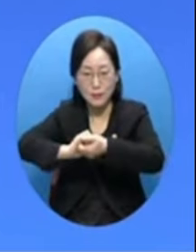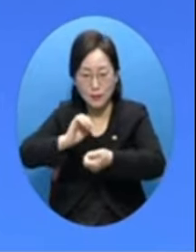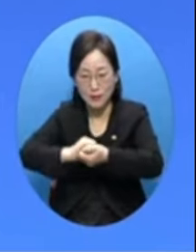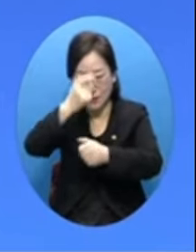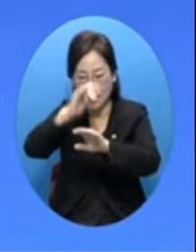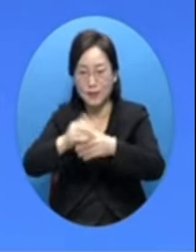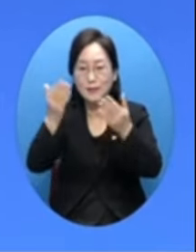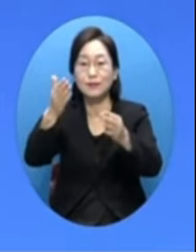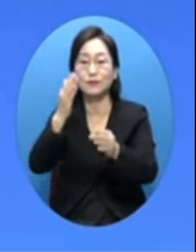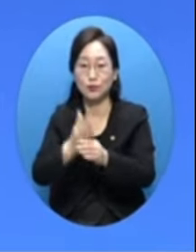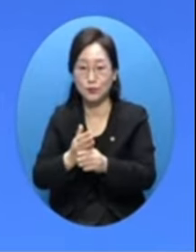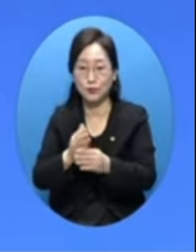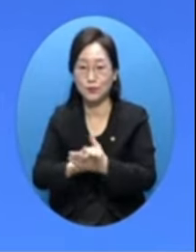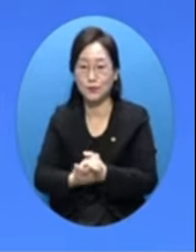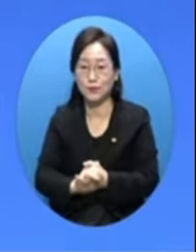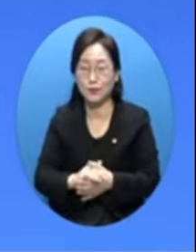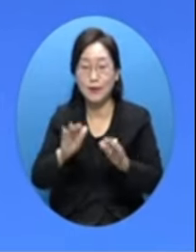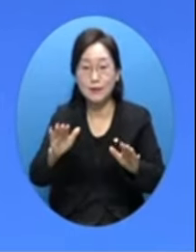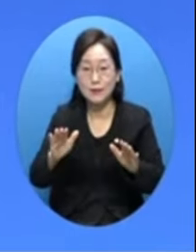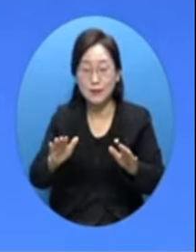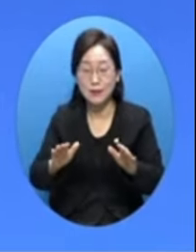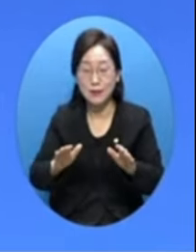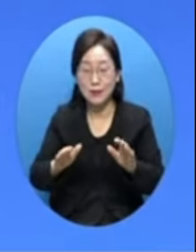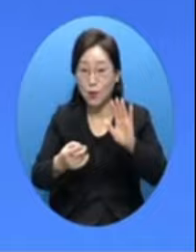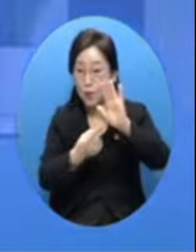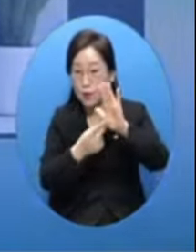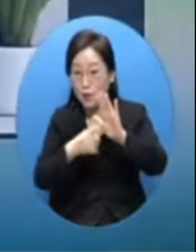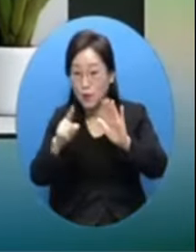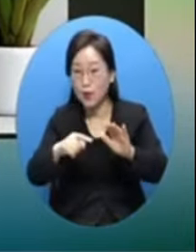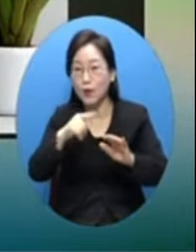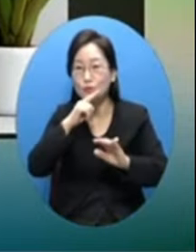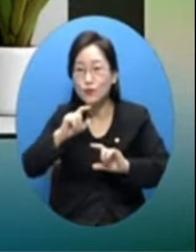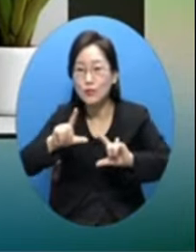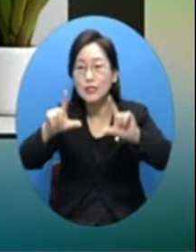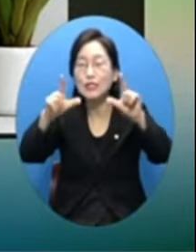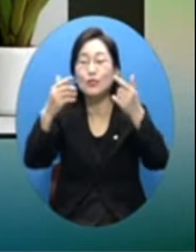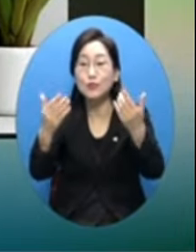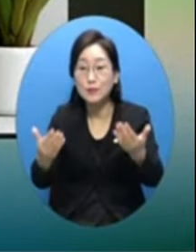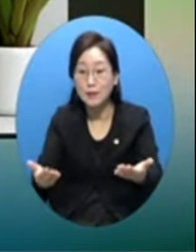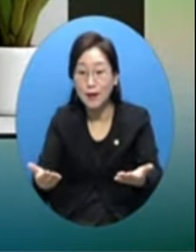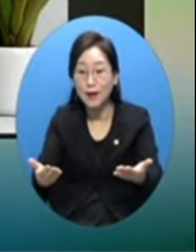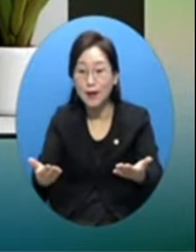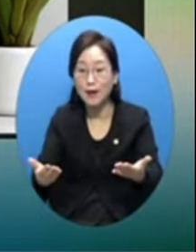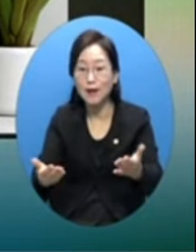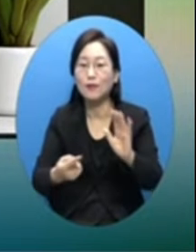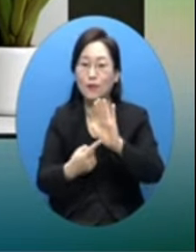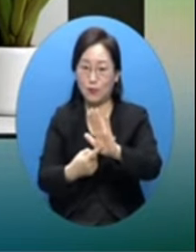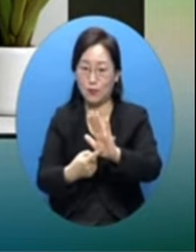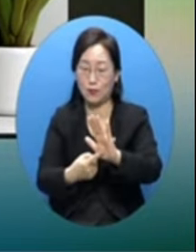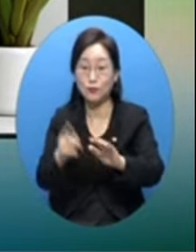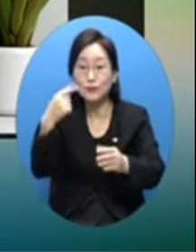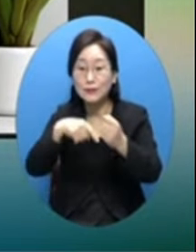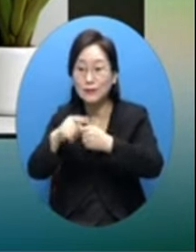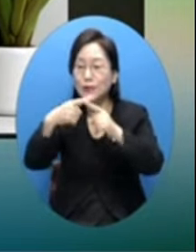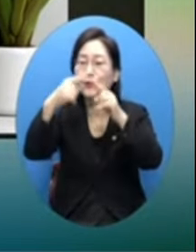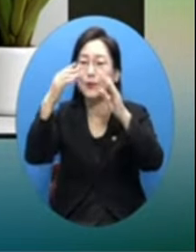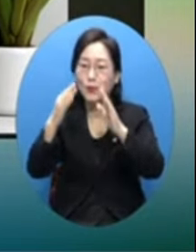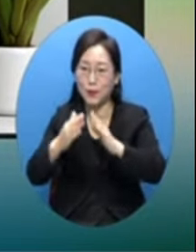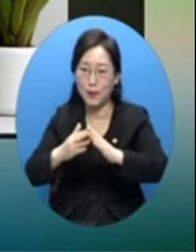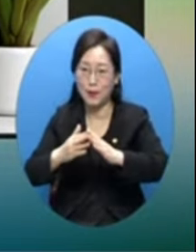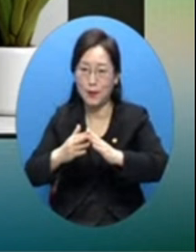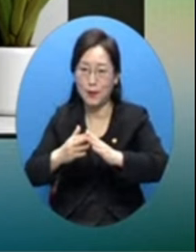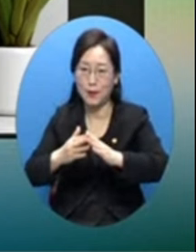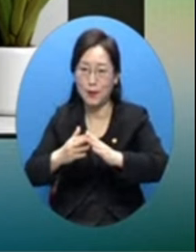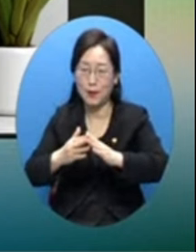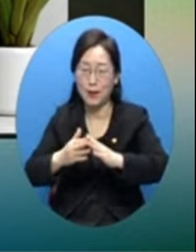있습니다 신의 트레이드마크인 광고의 주론 쉽니다 이것은 교회 가세 오라고 하는 말씀을 할 수